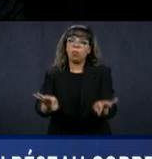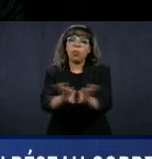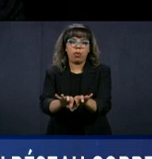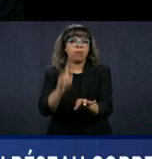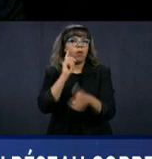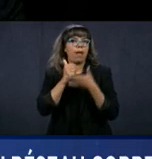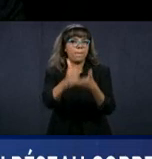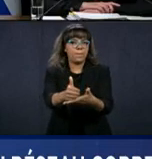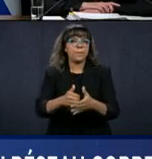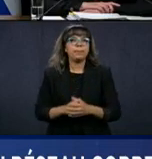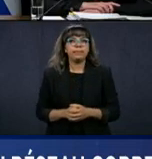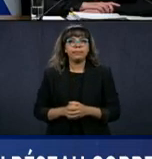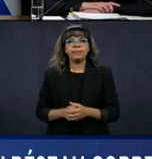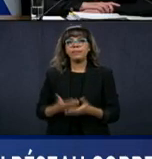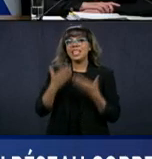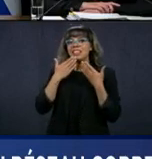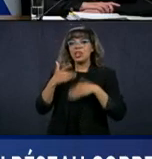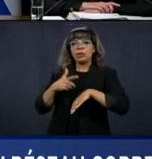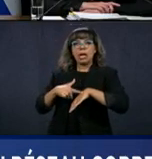population.